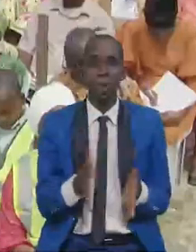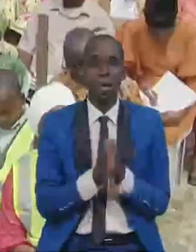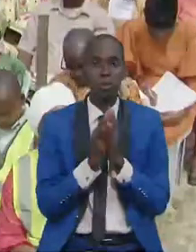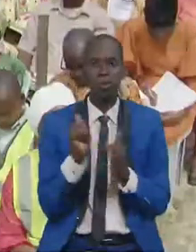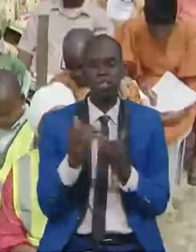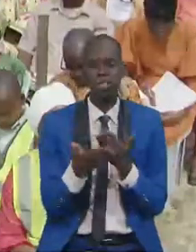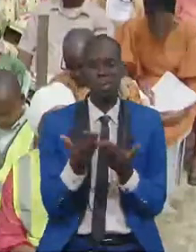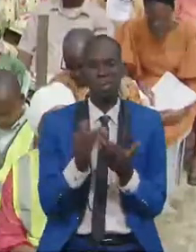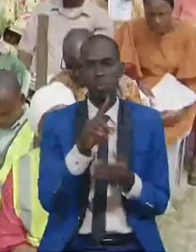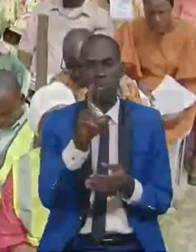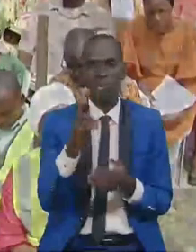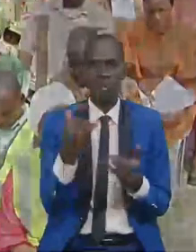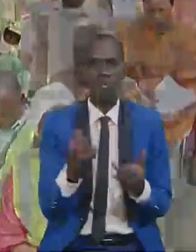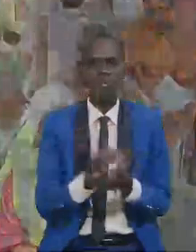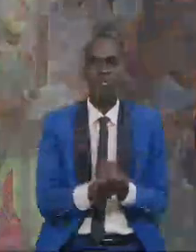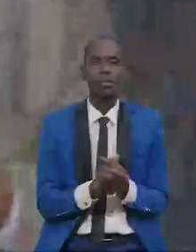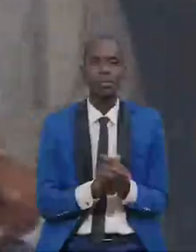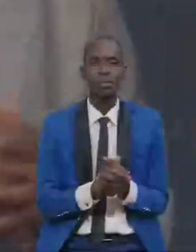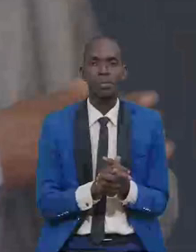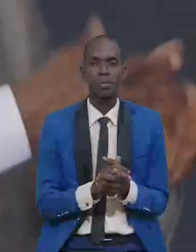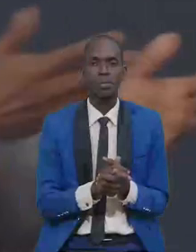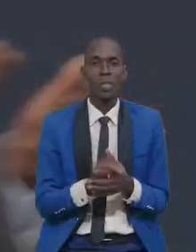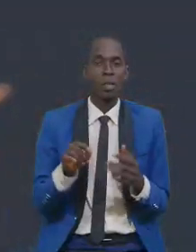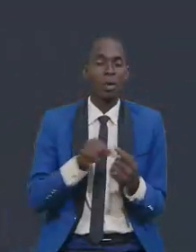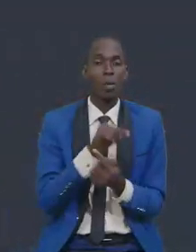Laisse-moi vous poser une question simple.